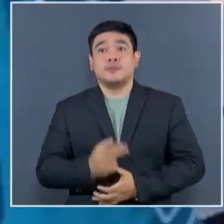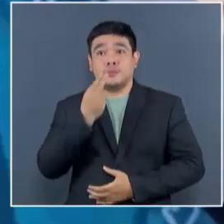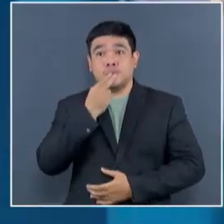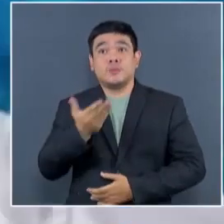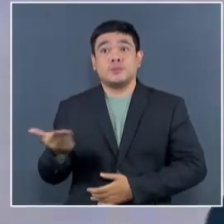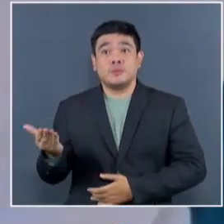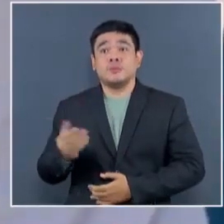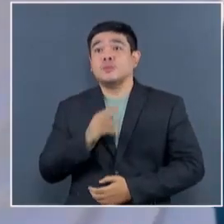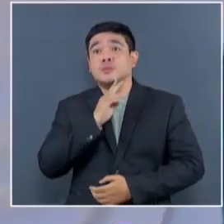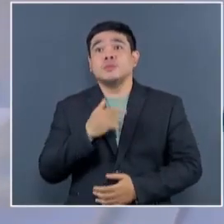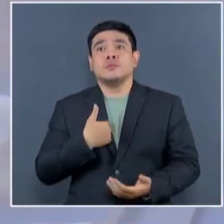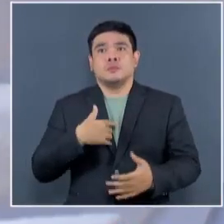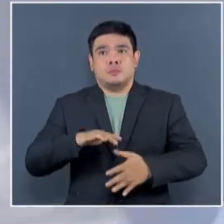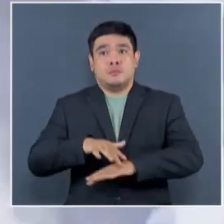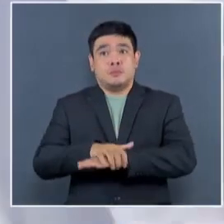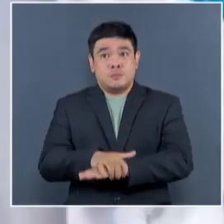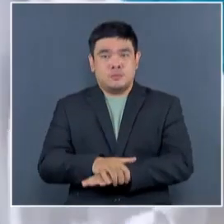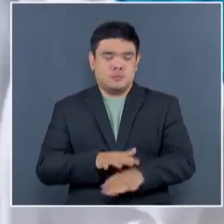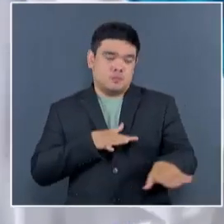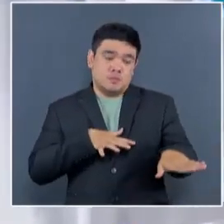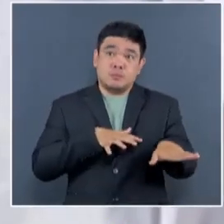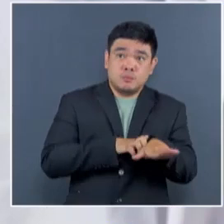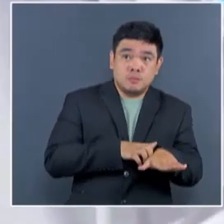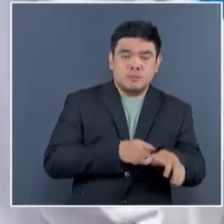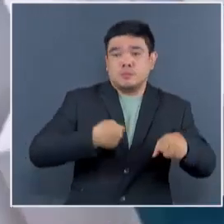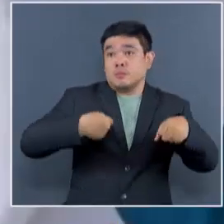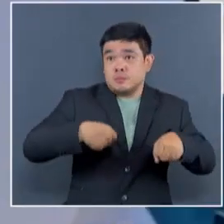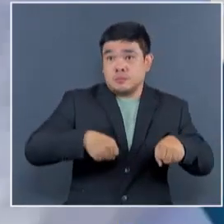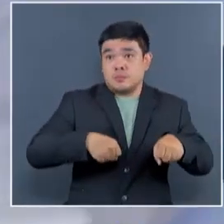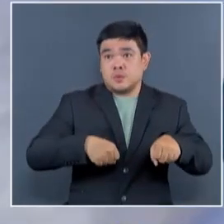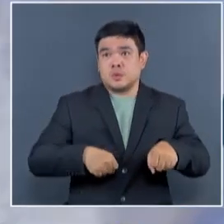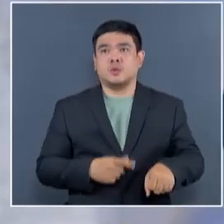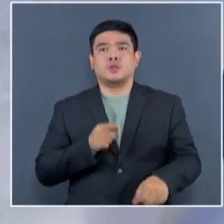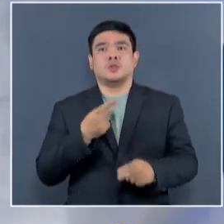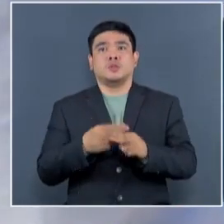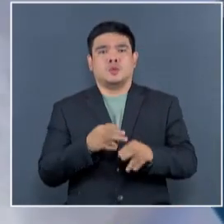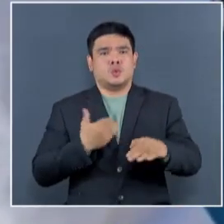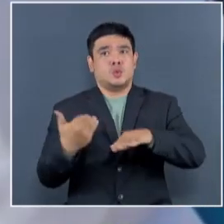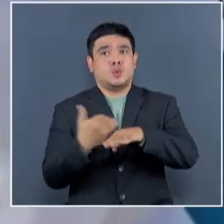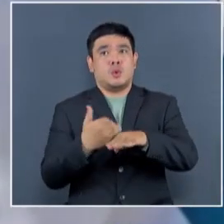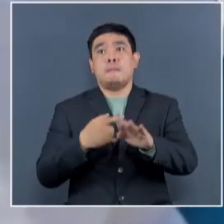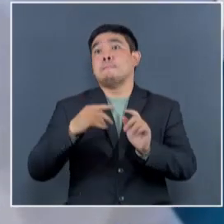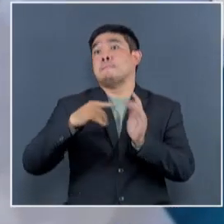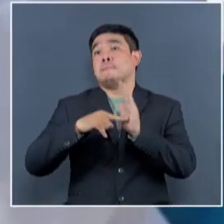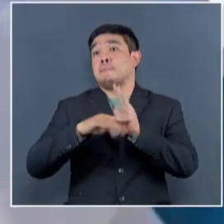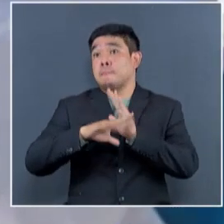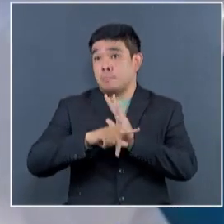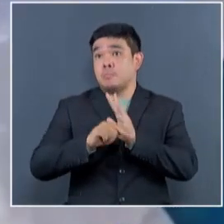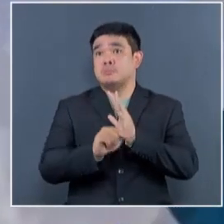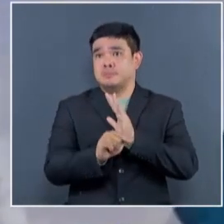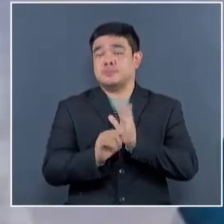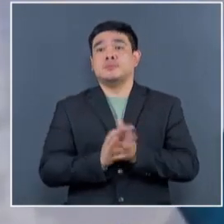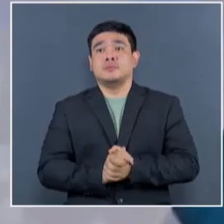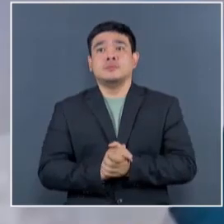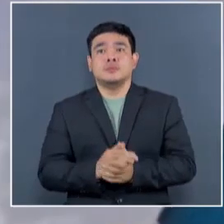ฮะเป็นเหตุการณ์อุบัติเหตุนะครับรถกระบะชนรถจักรยานยนต์เกิดขึ้นบนถนนสุขุมวิทเข้าเมืองพัทยาจังหวัดชลบุรีครับที่เกิด